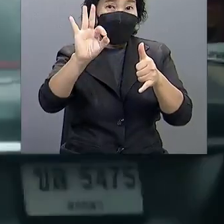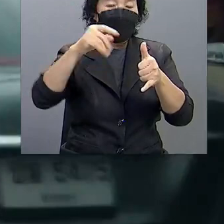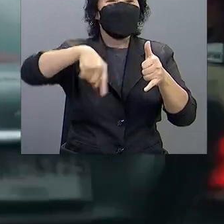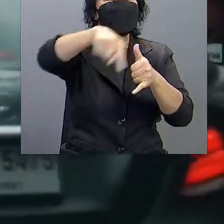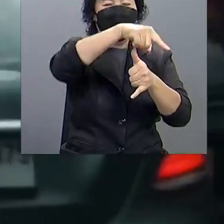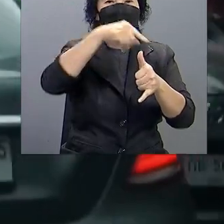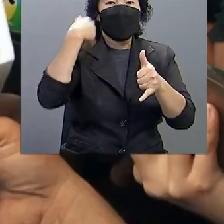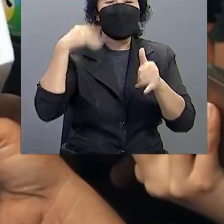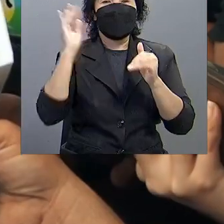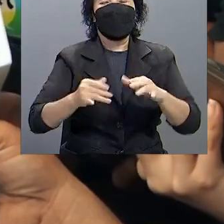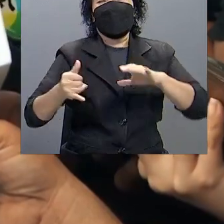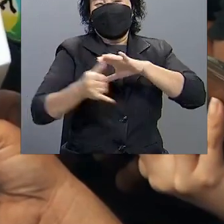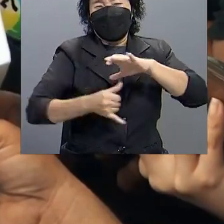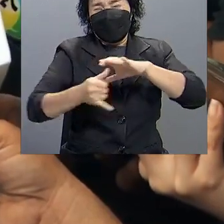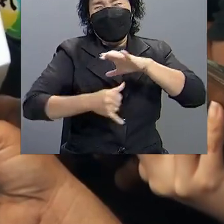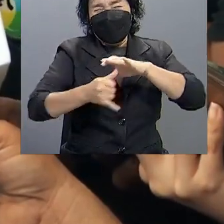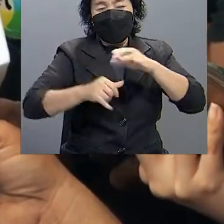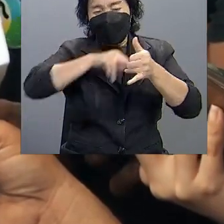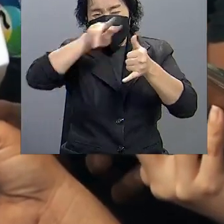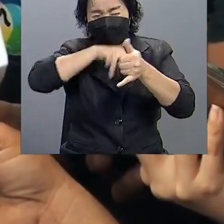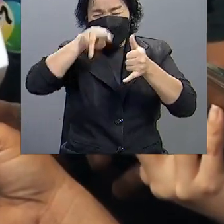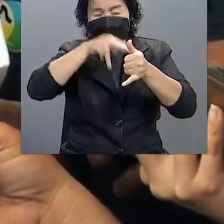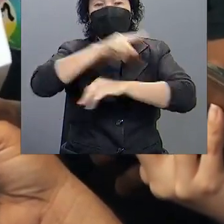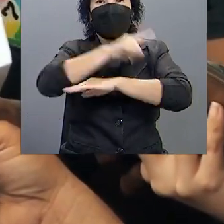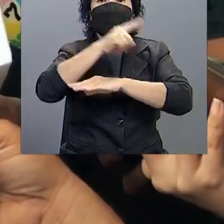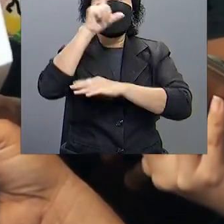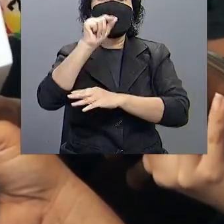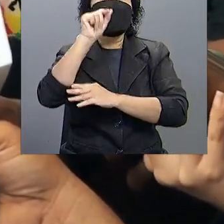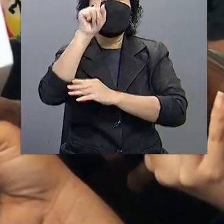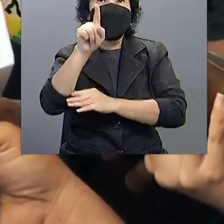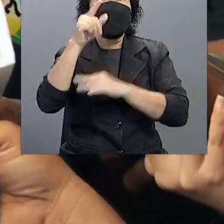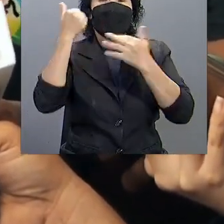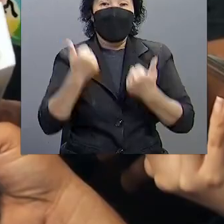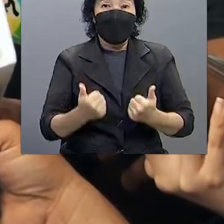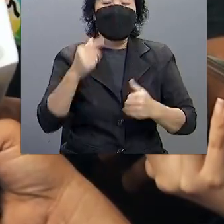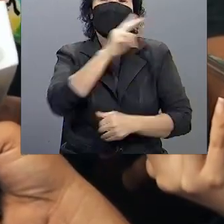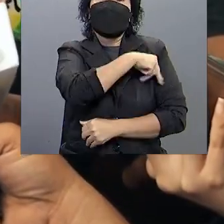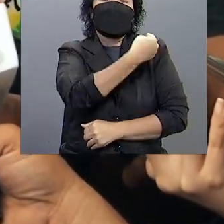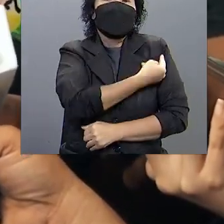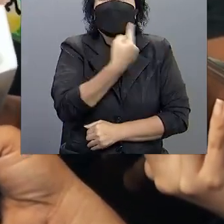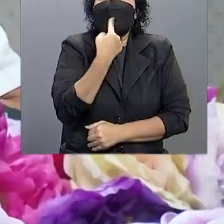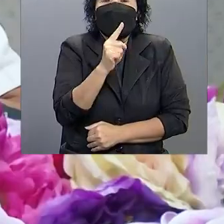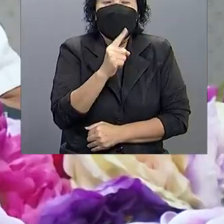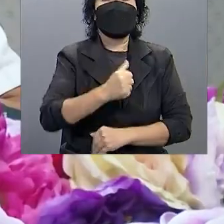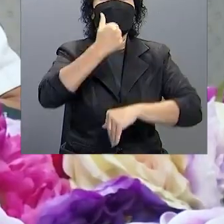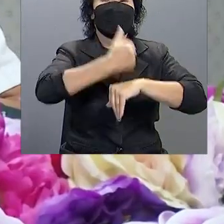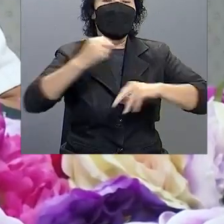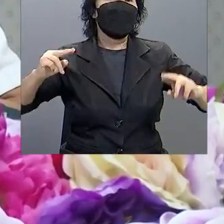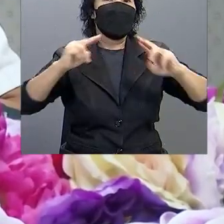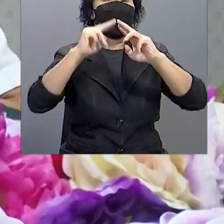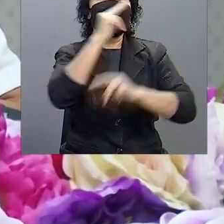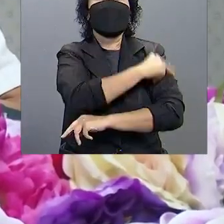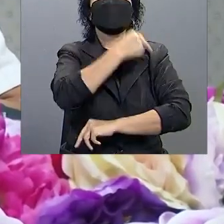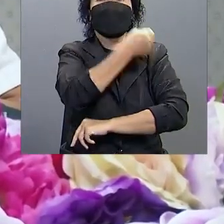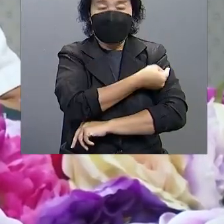วันซึ่งคนที่ออกมาสร้างความเชื่อมั่นให้กับประชาชนในขณะนั้นคือรัฐมนตรีว่าการกระทรวงสาธารณสุขอนุทินชาญวี